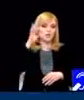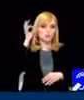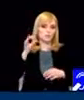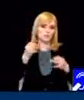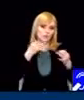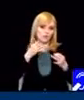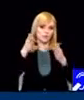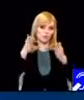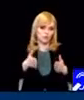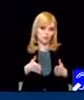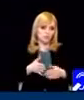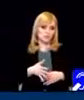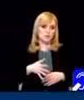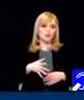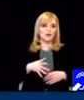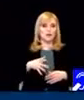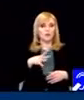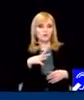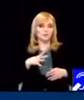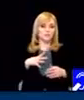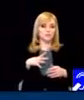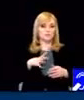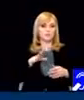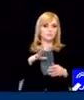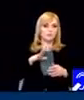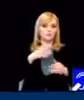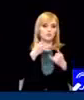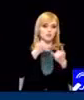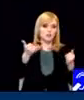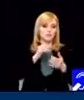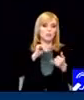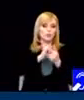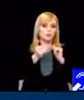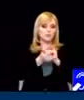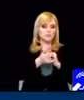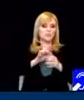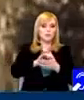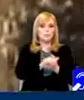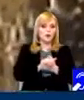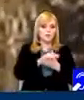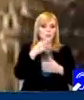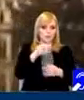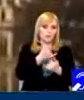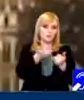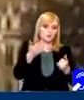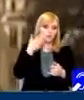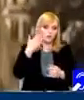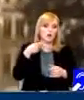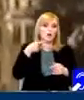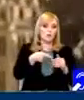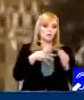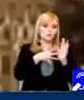un filo-german, vor da niște condiții de pace ceva mai bune României. La 23